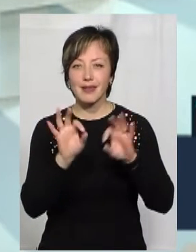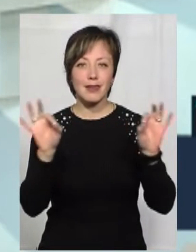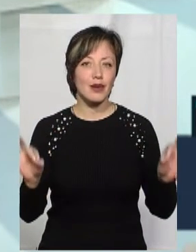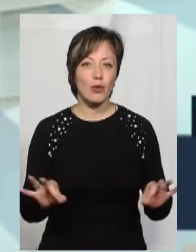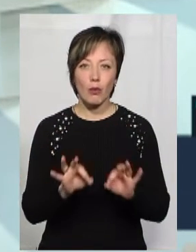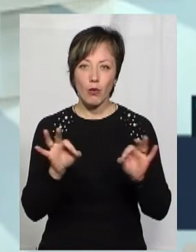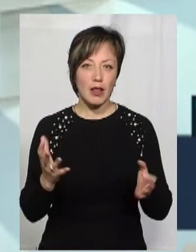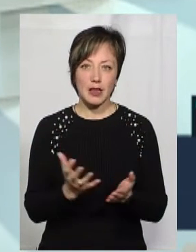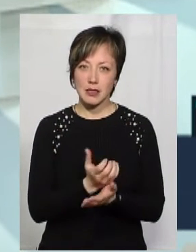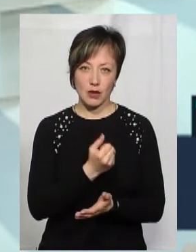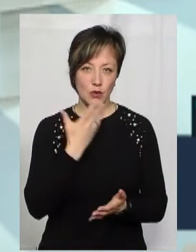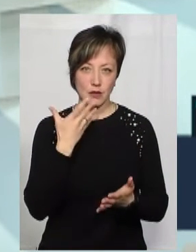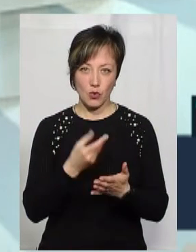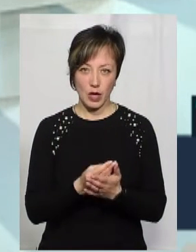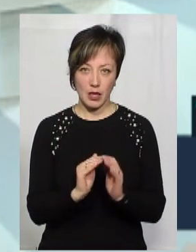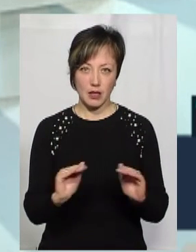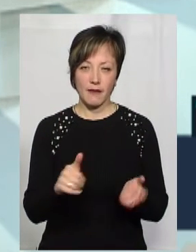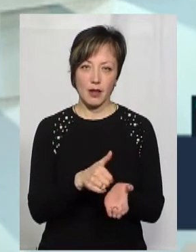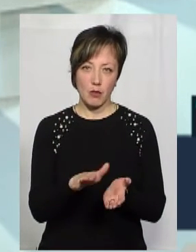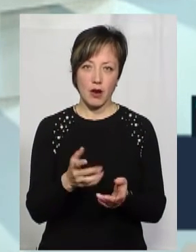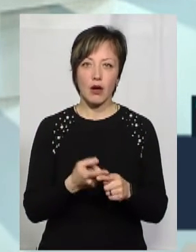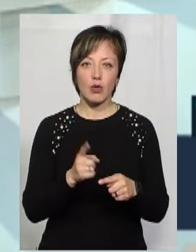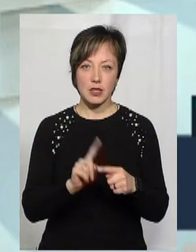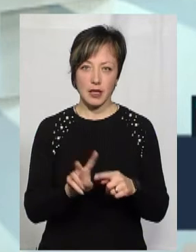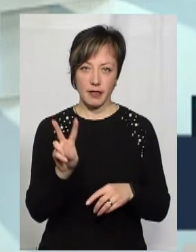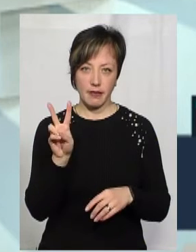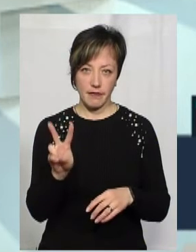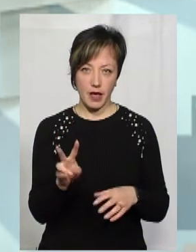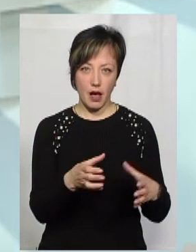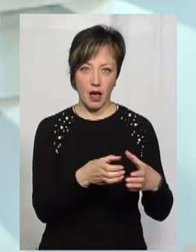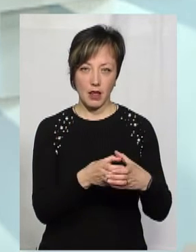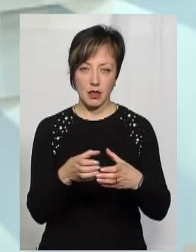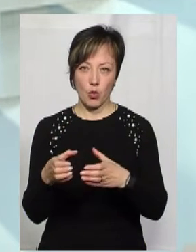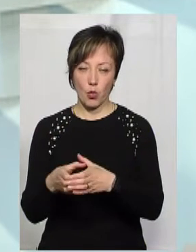не знайдуть своєї дитини. Вони відмовляються. Оці дві категорії.